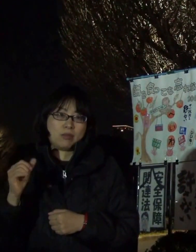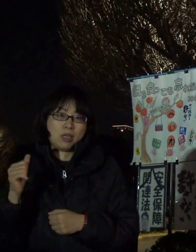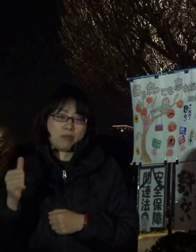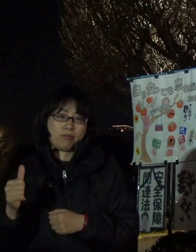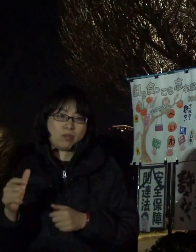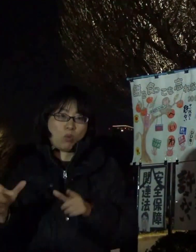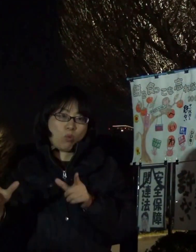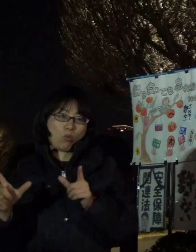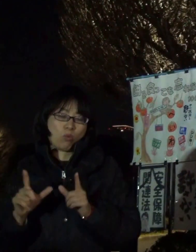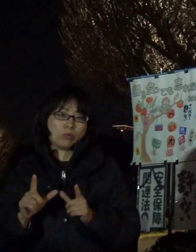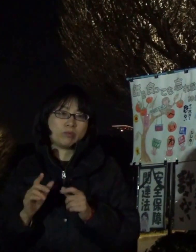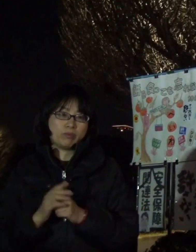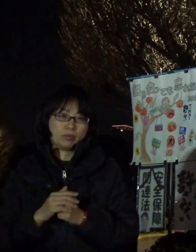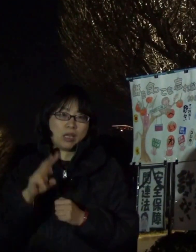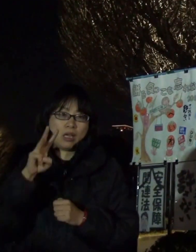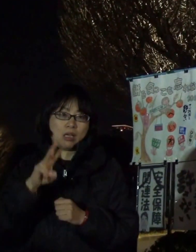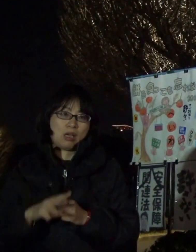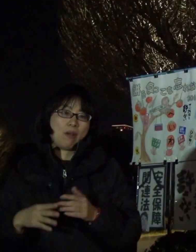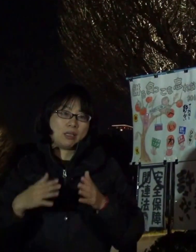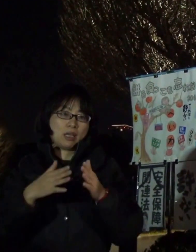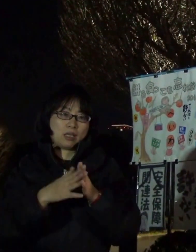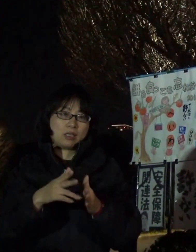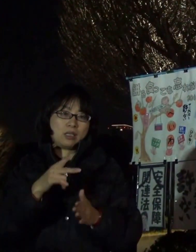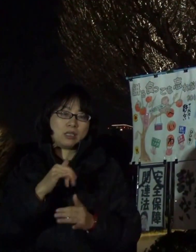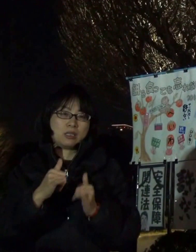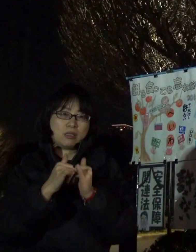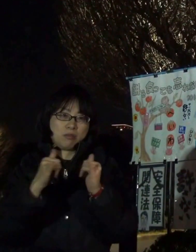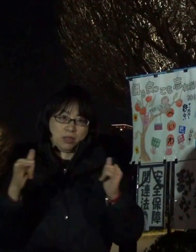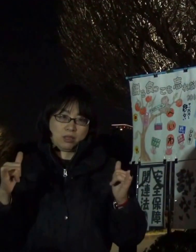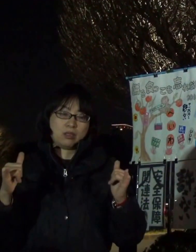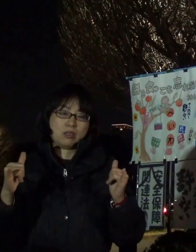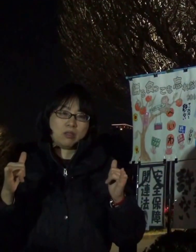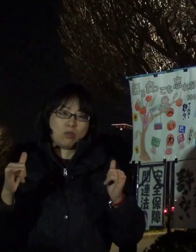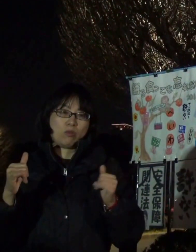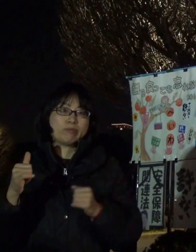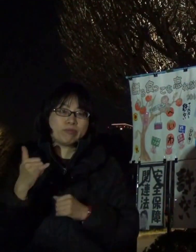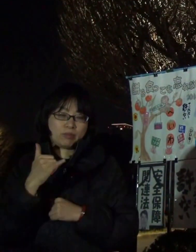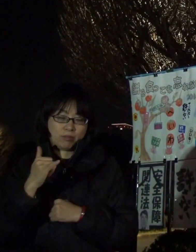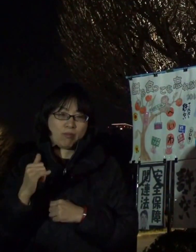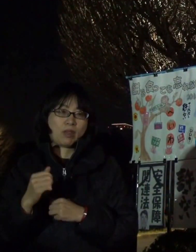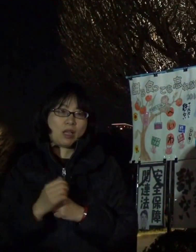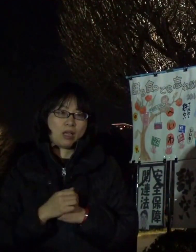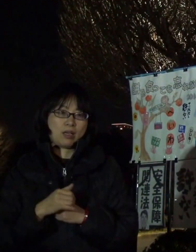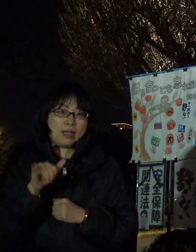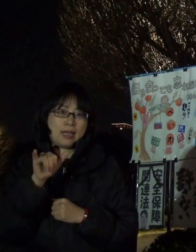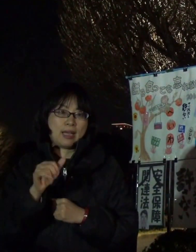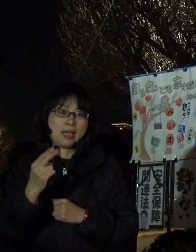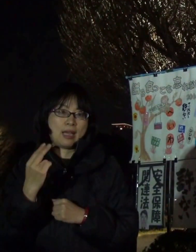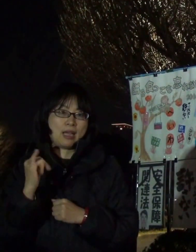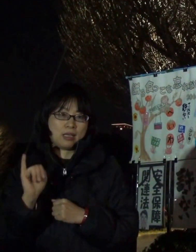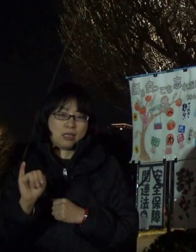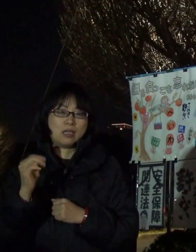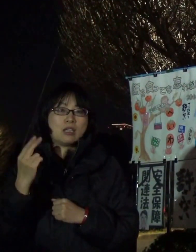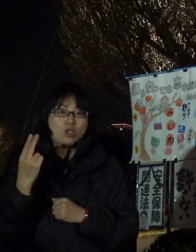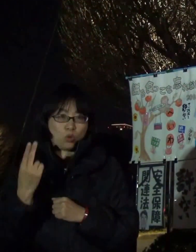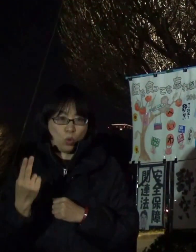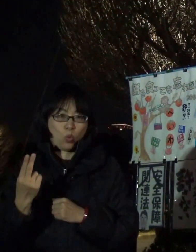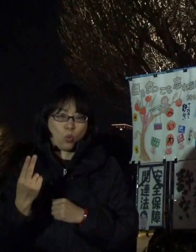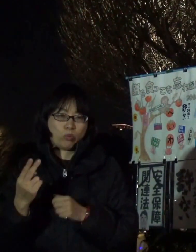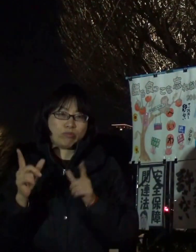川崎市民の方が、ヘイトスピーチをする特捜会でし